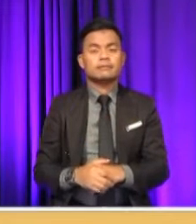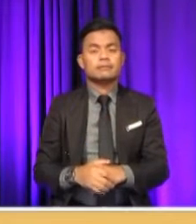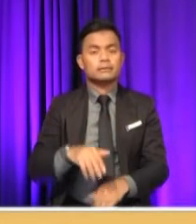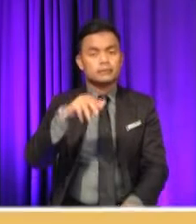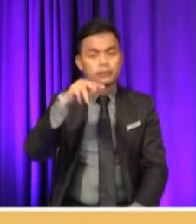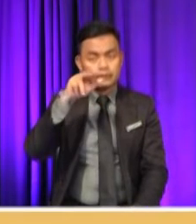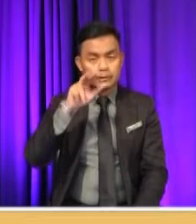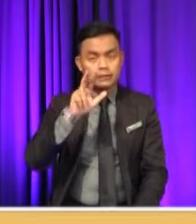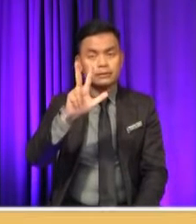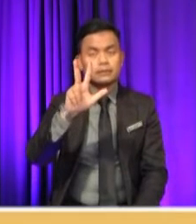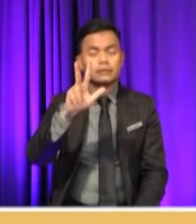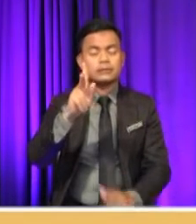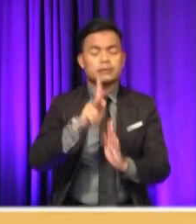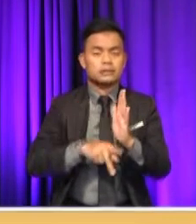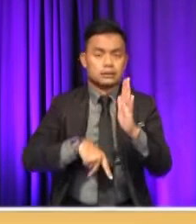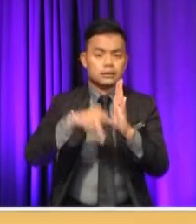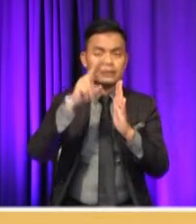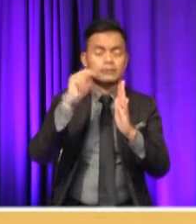menggunakan penyambung elektrik.